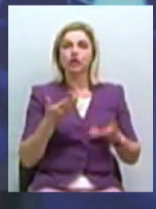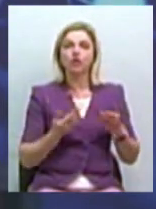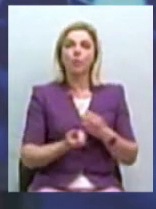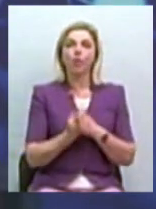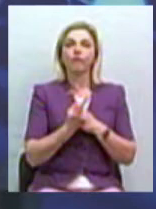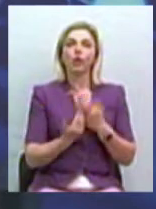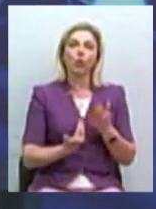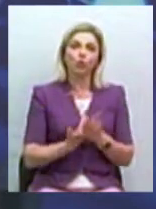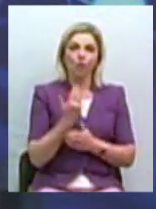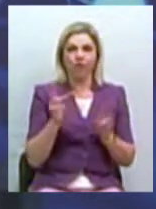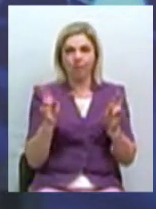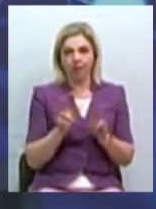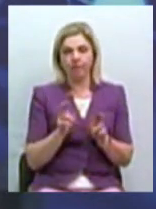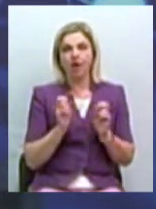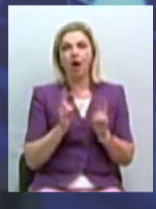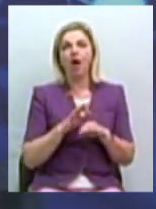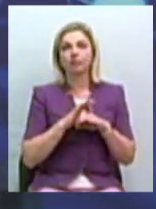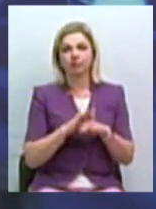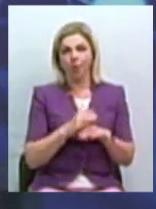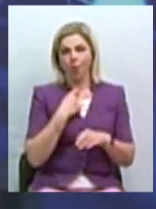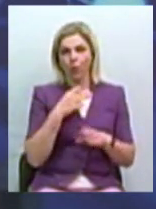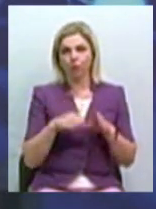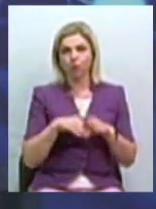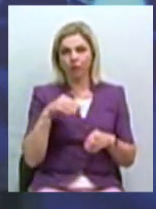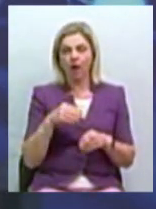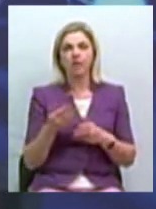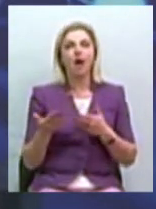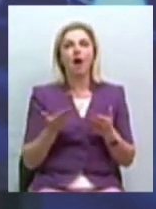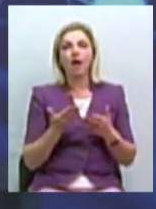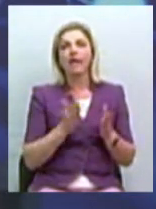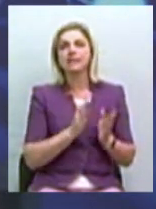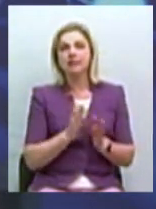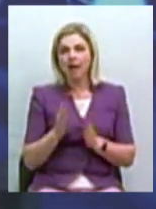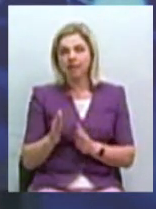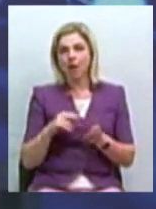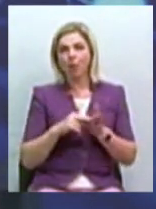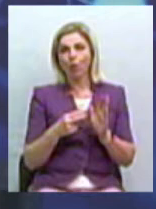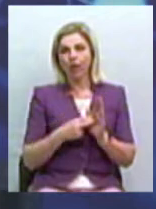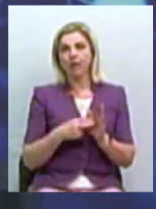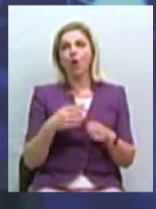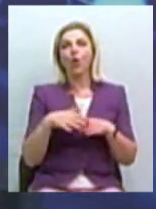та як відбуватиметься голосування? На якій стадії реалізація проєктів громадського бюджету